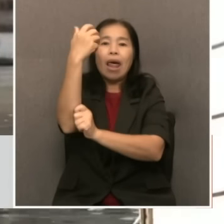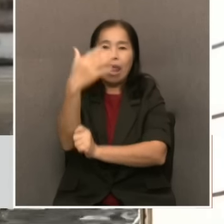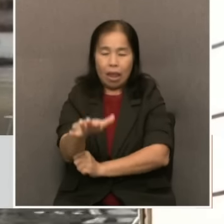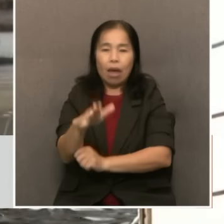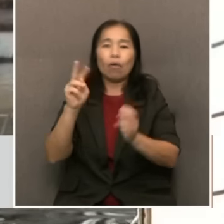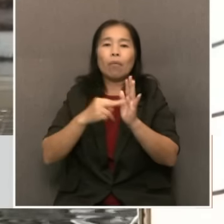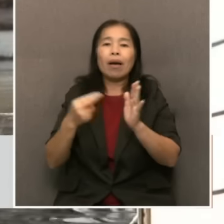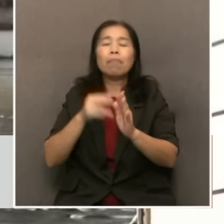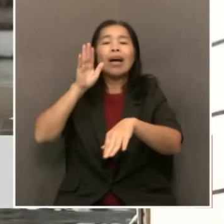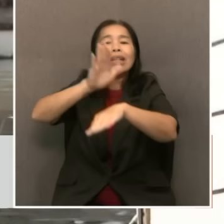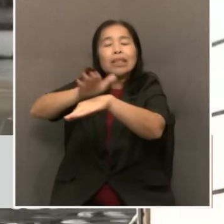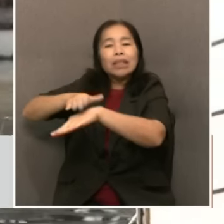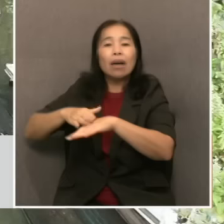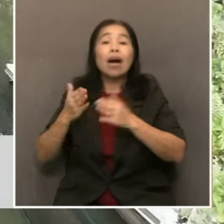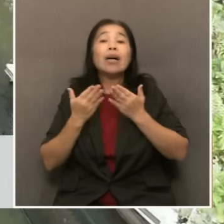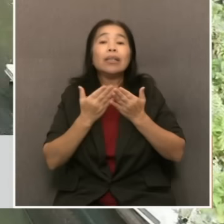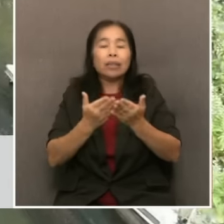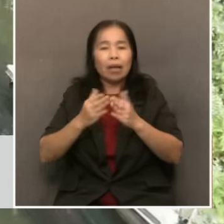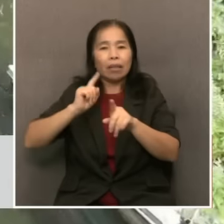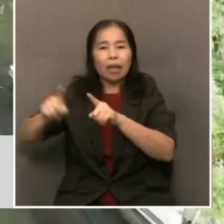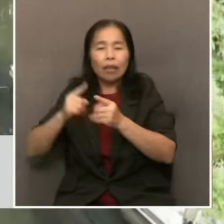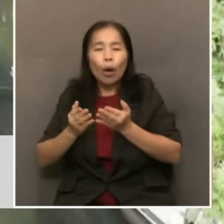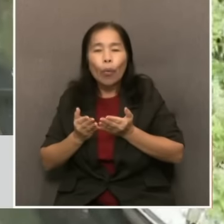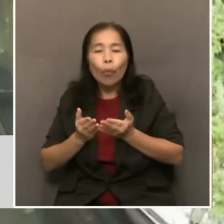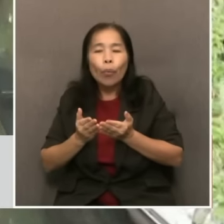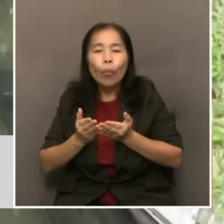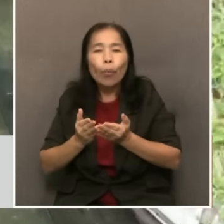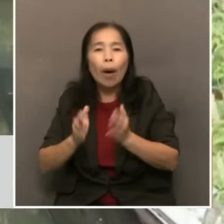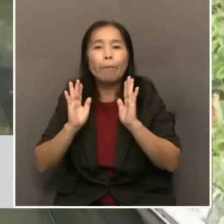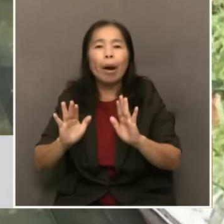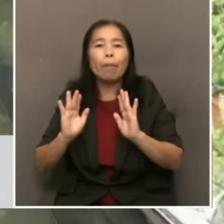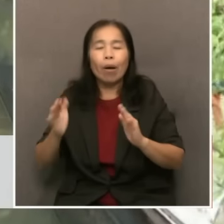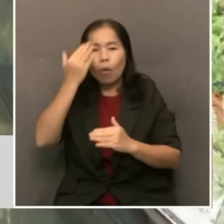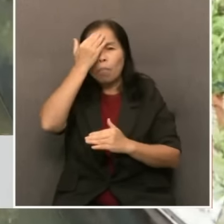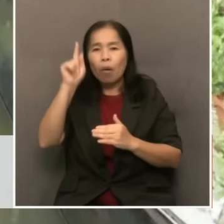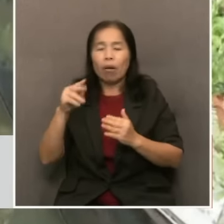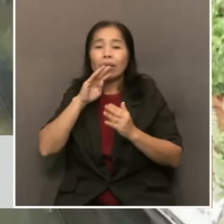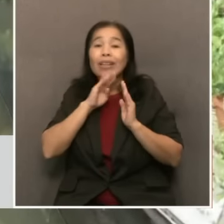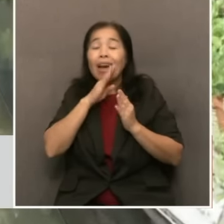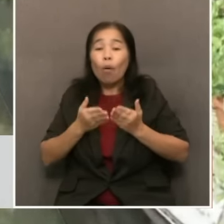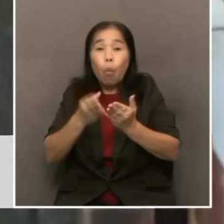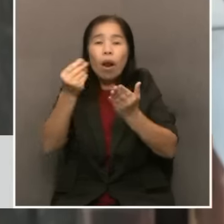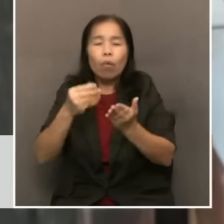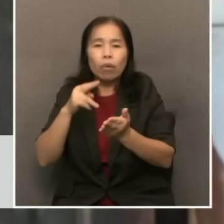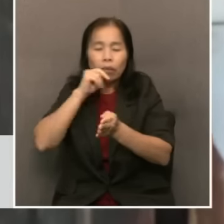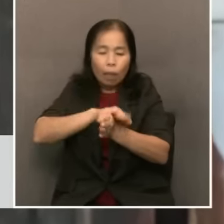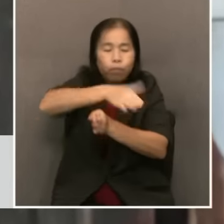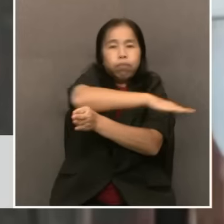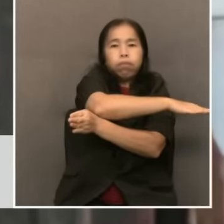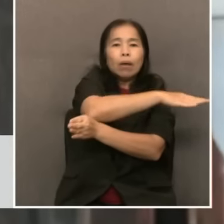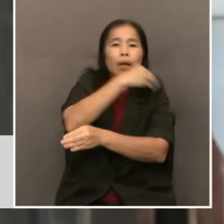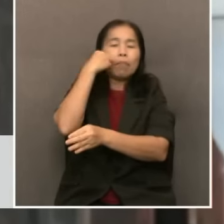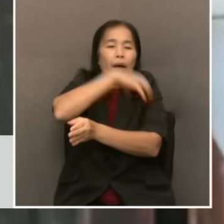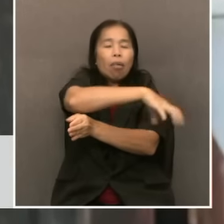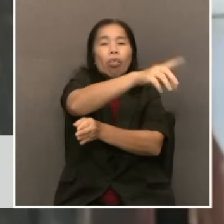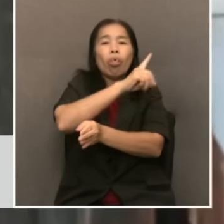ที่จะเป็นสัญลักษณ์ให้เรือชนิดต่างๆชะลอความเร็วเนื่องจากมีคลื่นซัดบ้านเรือนประชาชนเสียหายแล้วก็